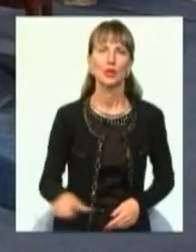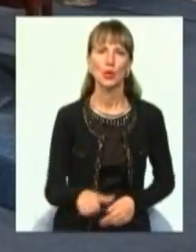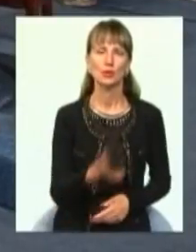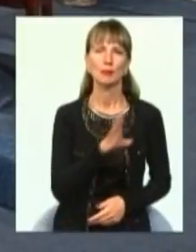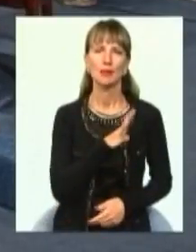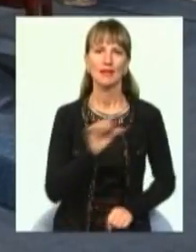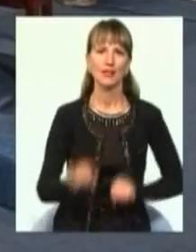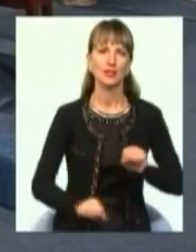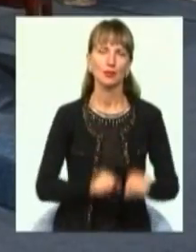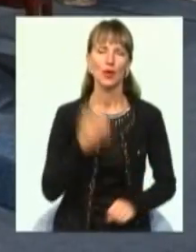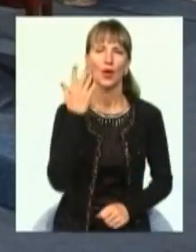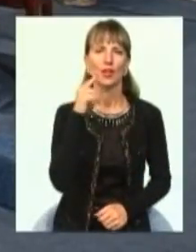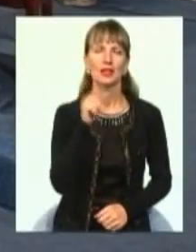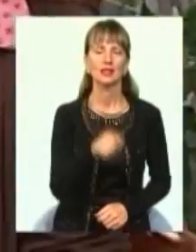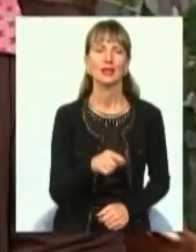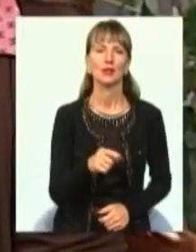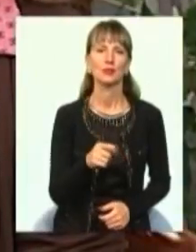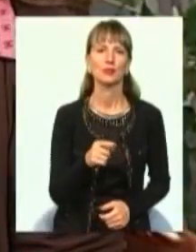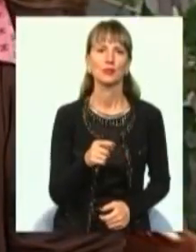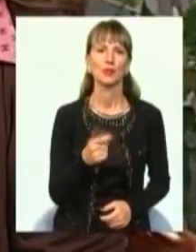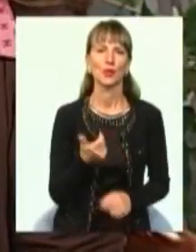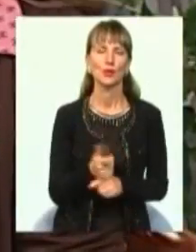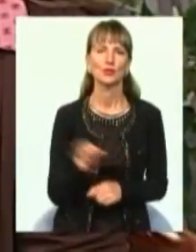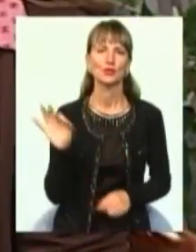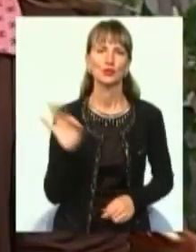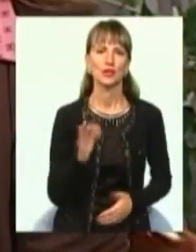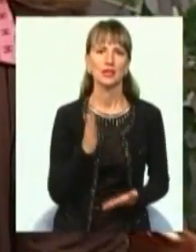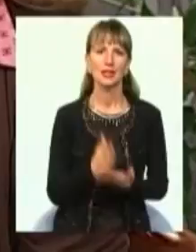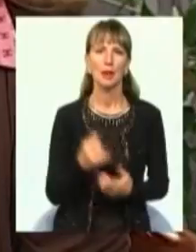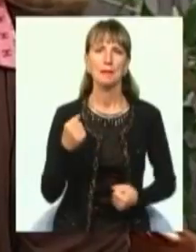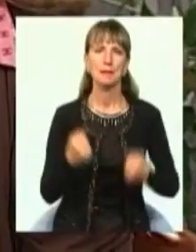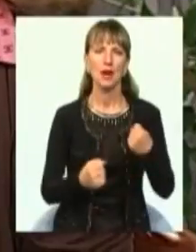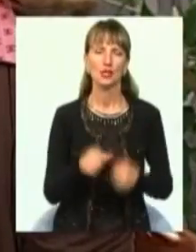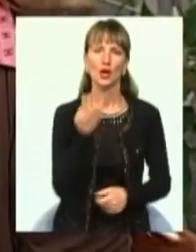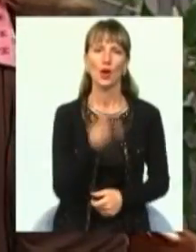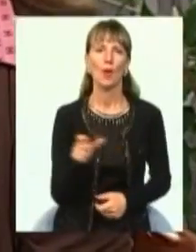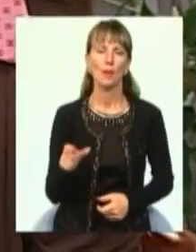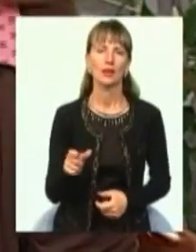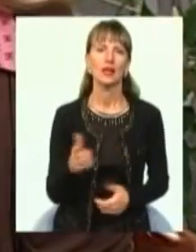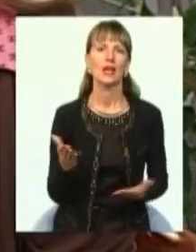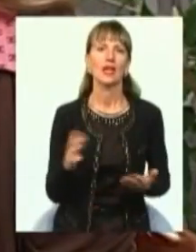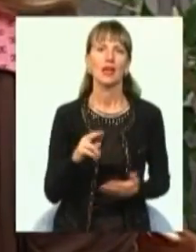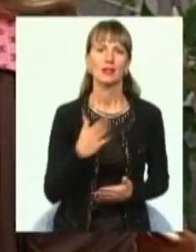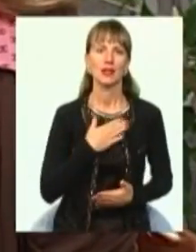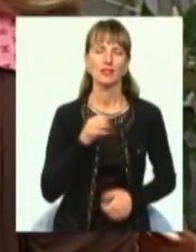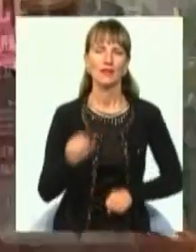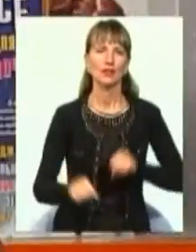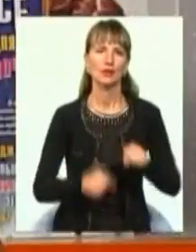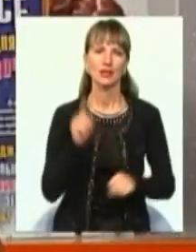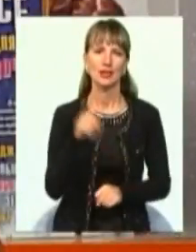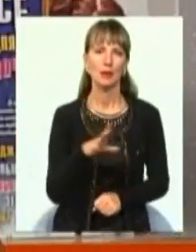бути велосипедистом, коли там курсує так дуже часто автомобілі, громадський транспорт? Як же ж нашим велосипедистам там